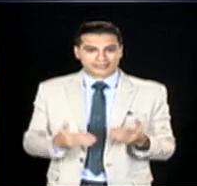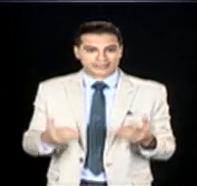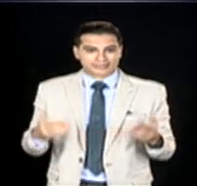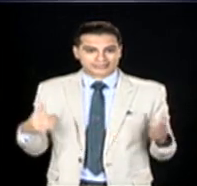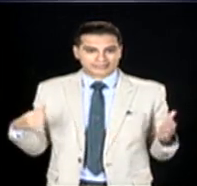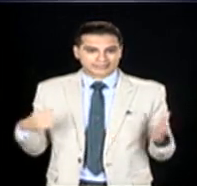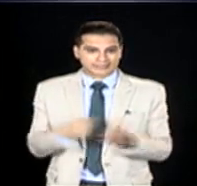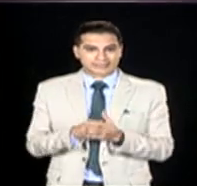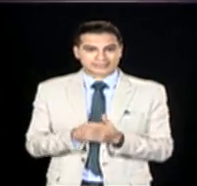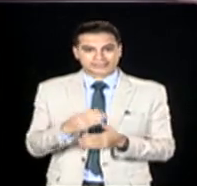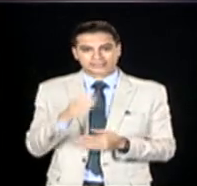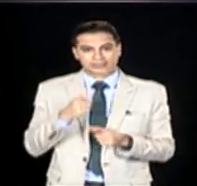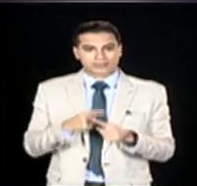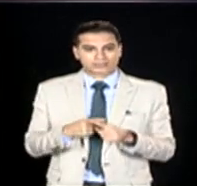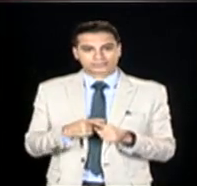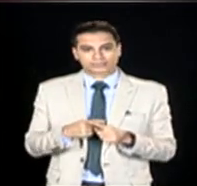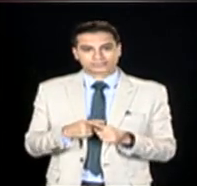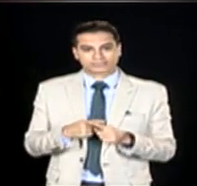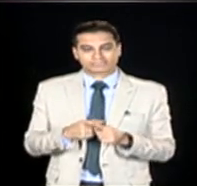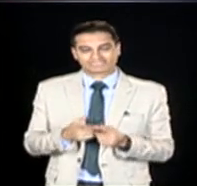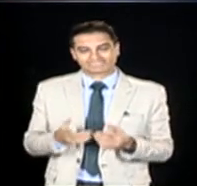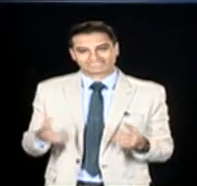اليمن إجابة خاطئة،